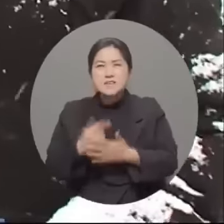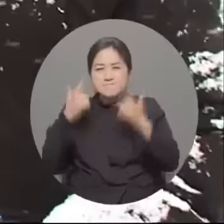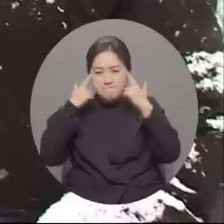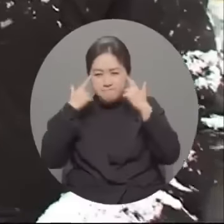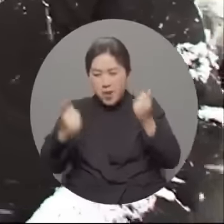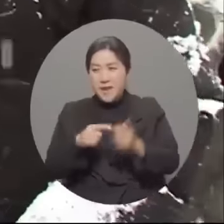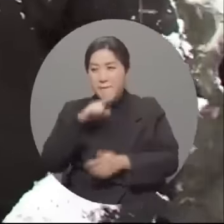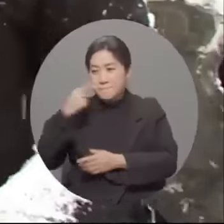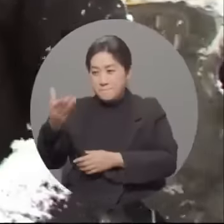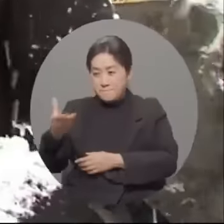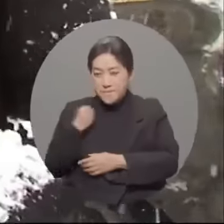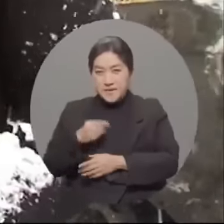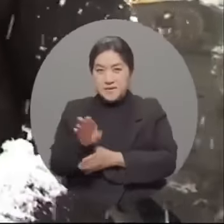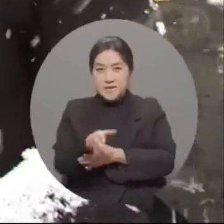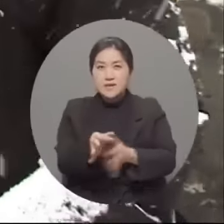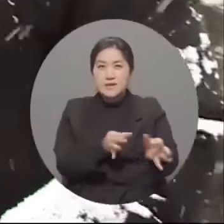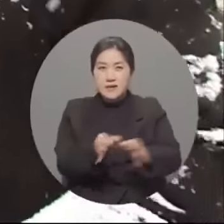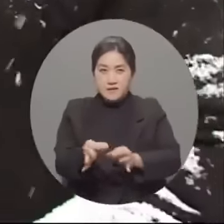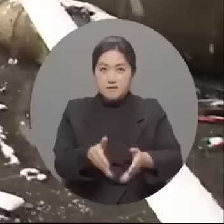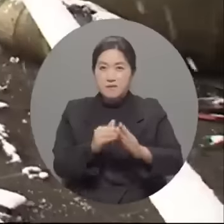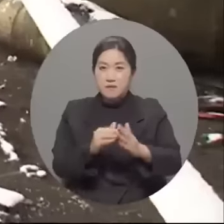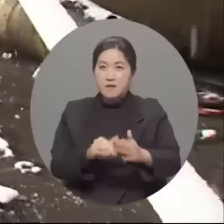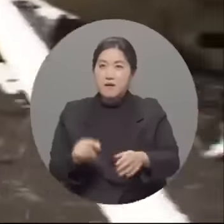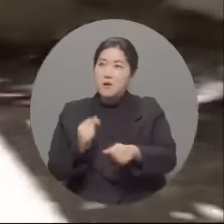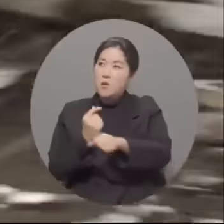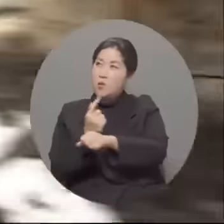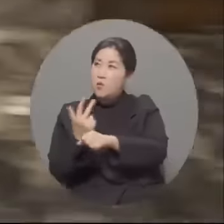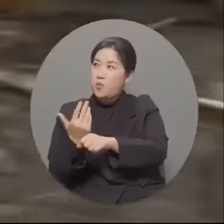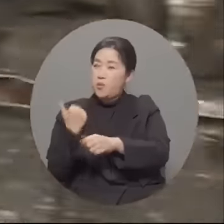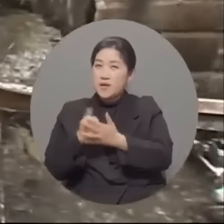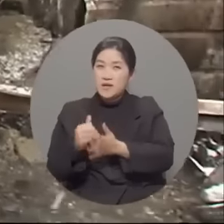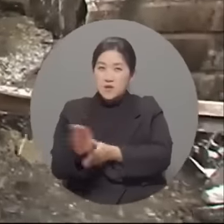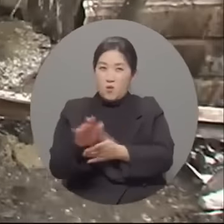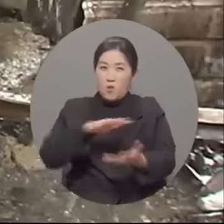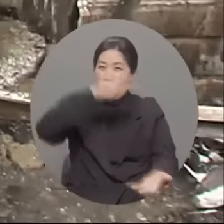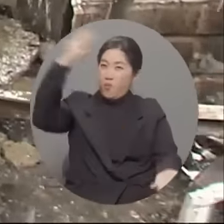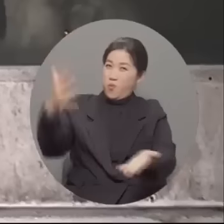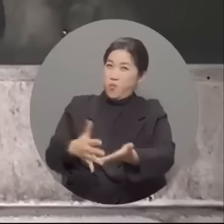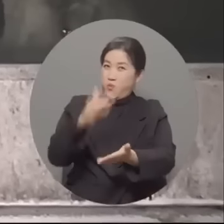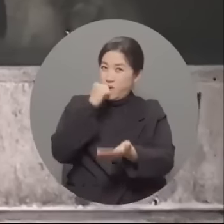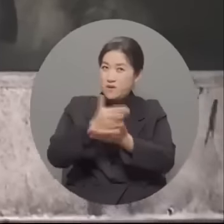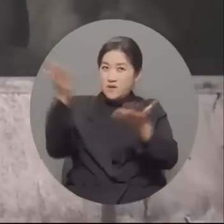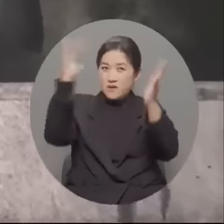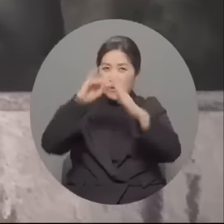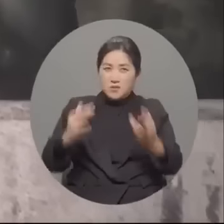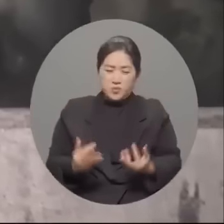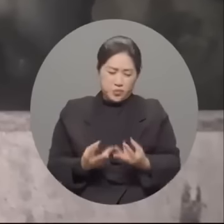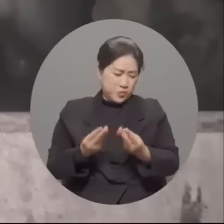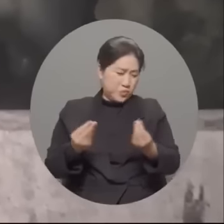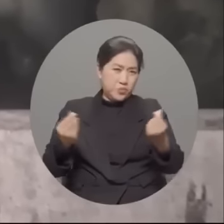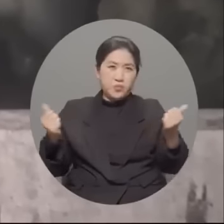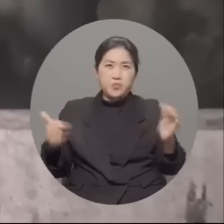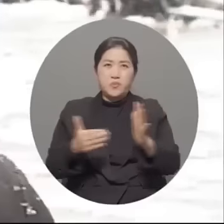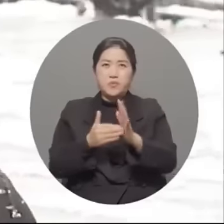가게. 불과 반나절 전만 해도 싱싱한 수산물로 가득했지만 이제는 모든 것이